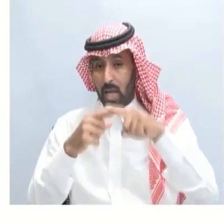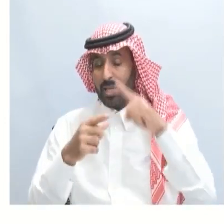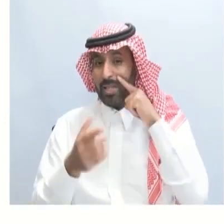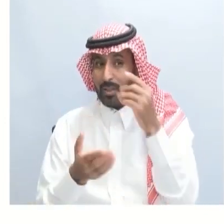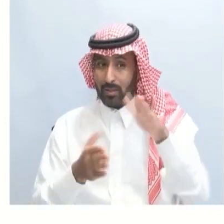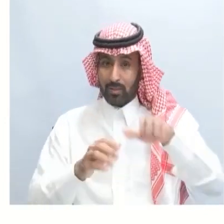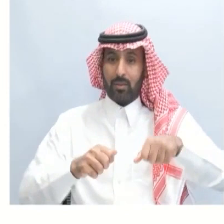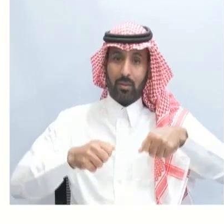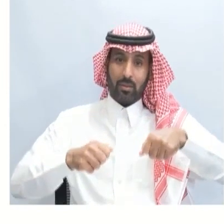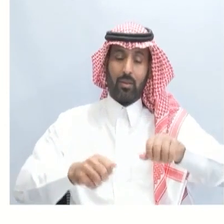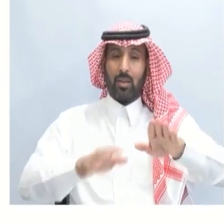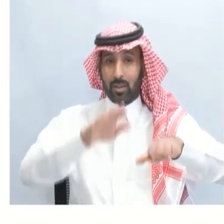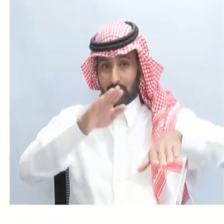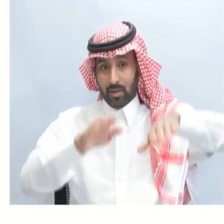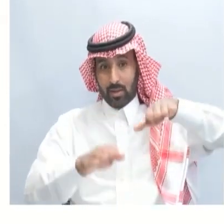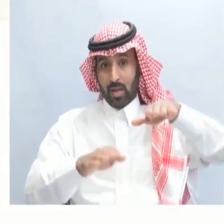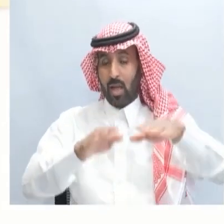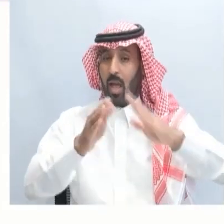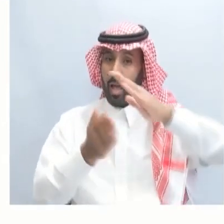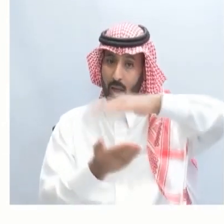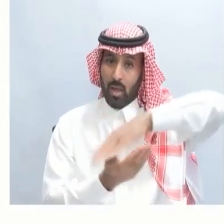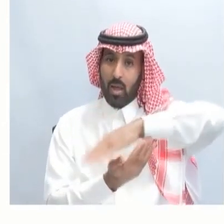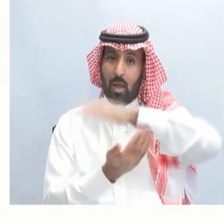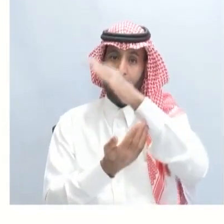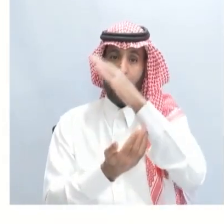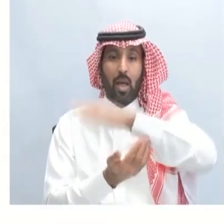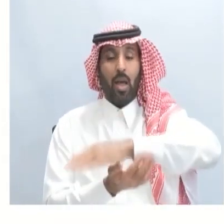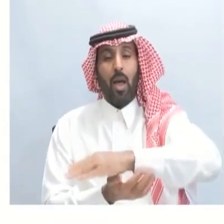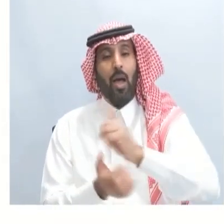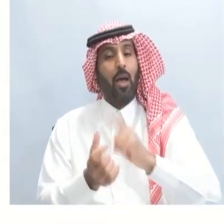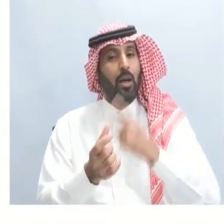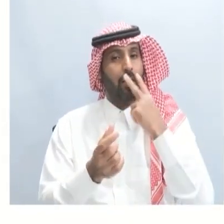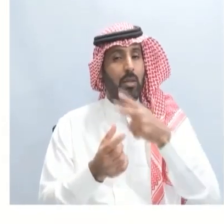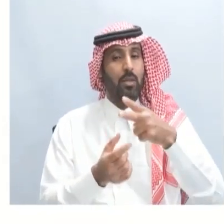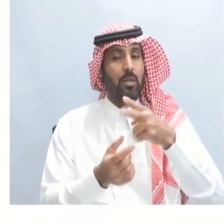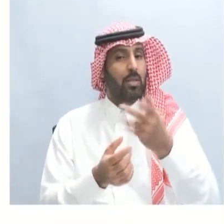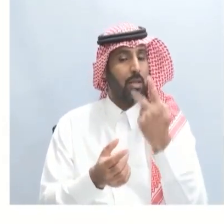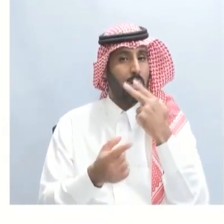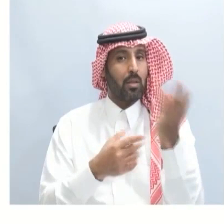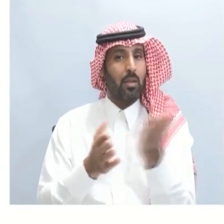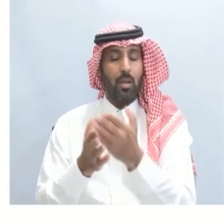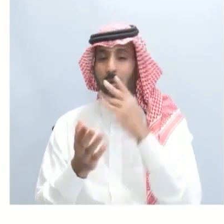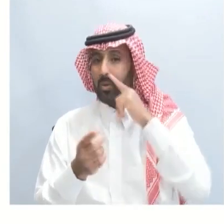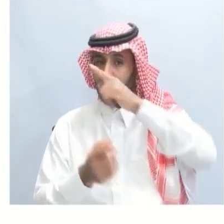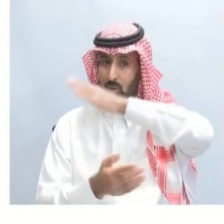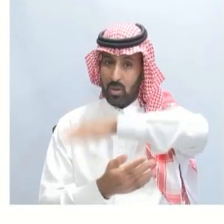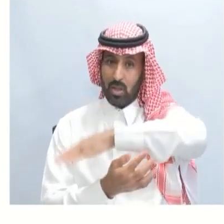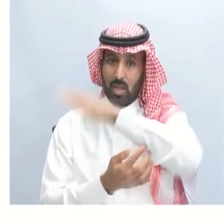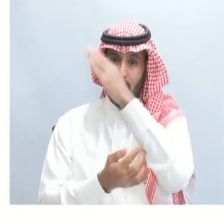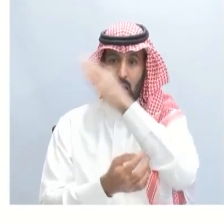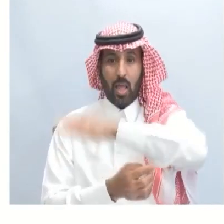ارجوحه هذه الارجوحه تتميز انها تتحرك بشكل ماذا احسنتم دوراني